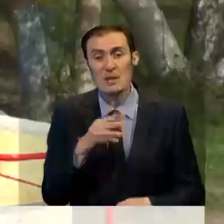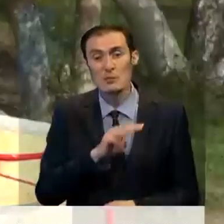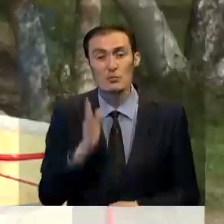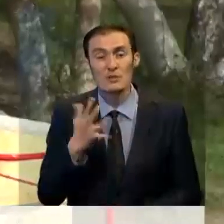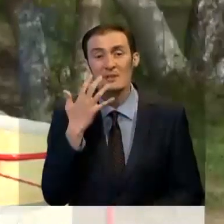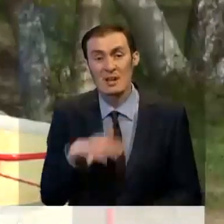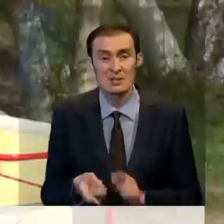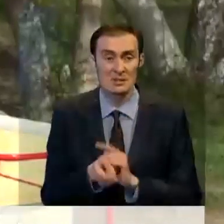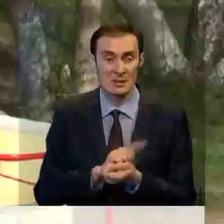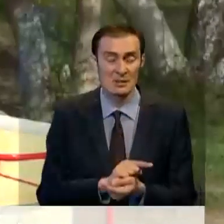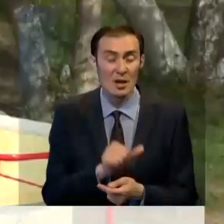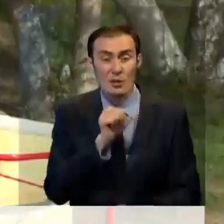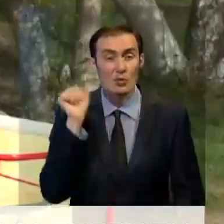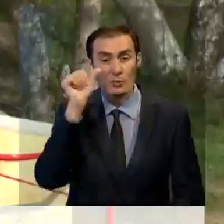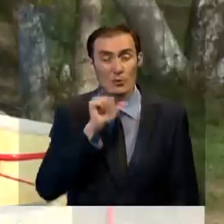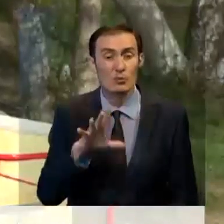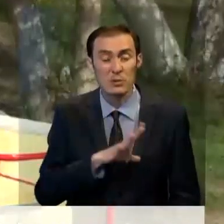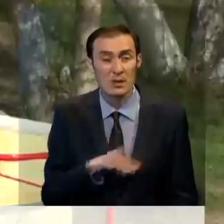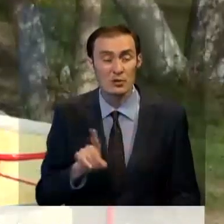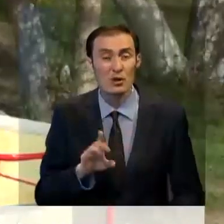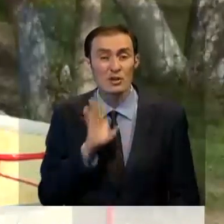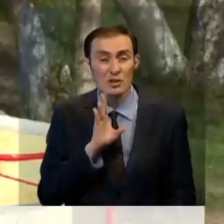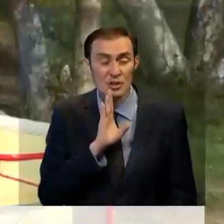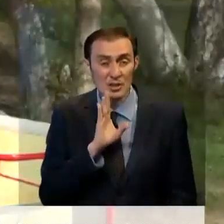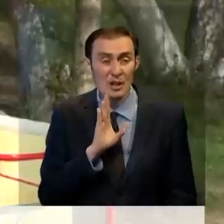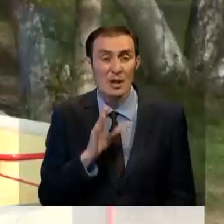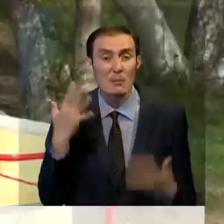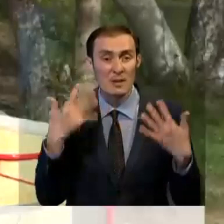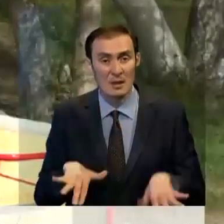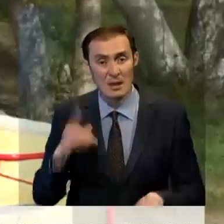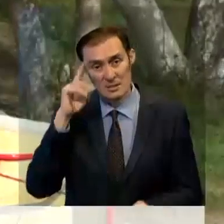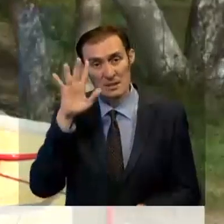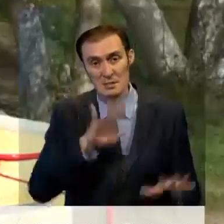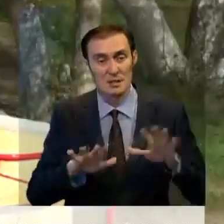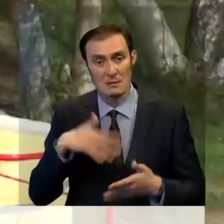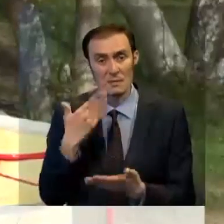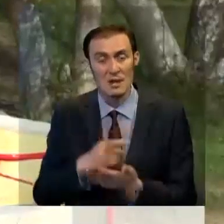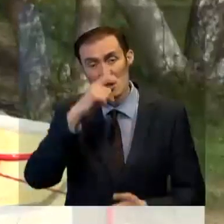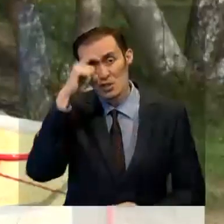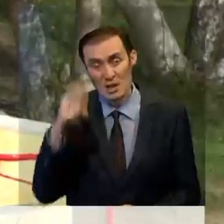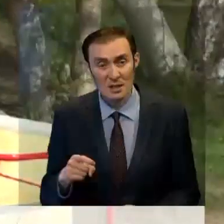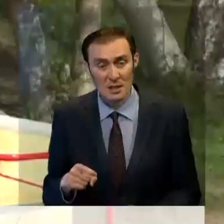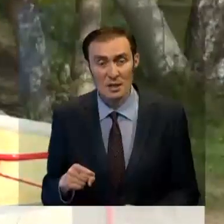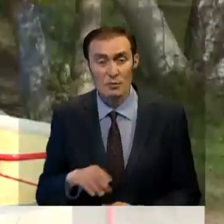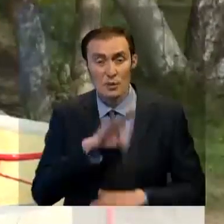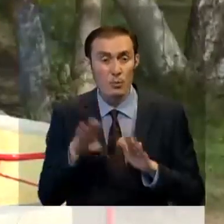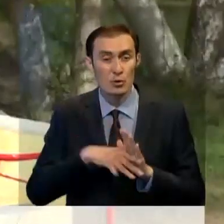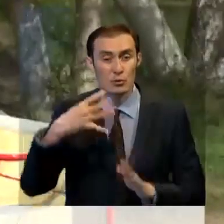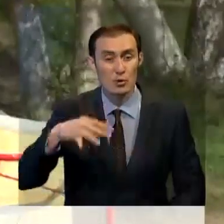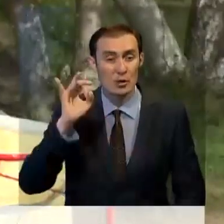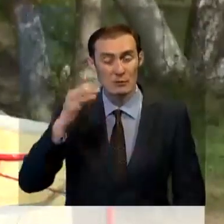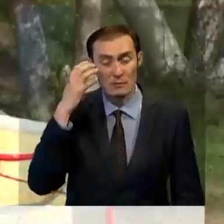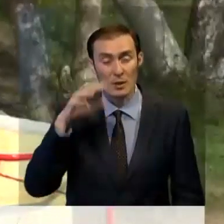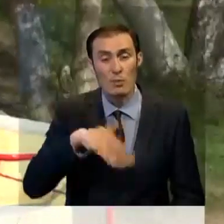станет горячим. В прошлом году было такое, что женщина здесь потеряла сознание. Жарко, почти под 40 градусов.